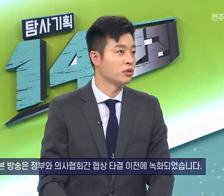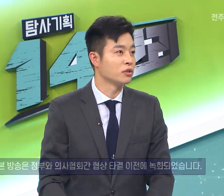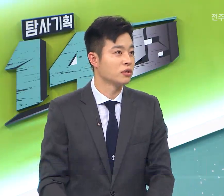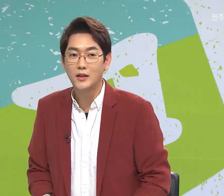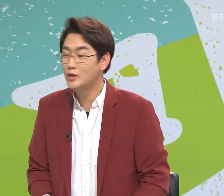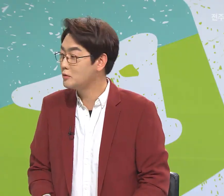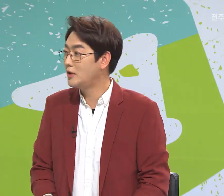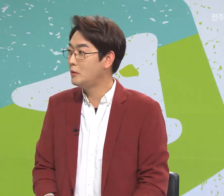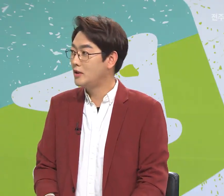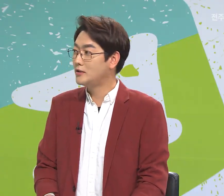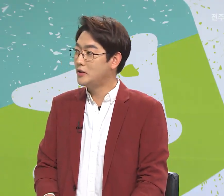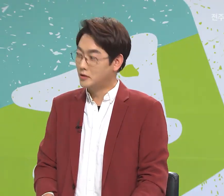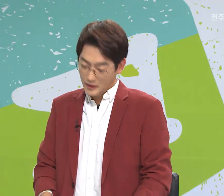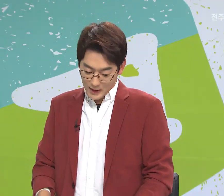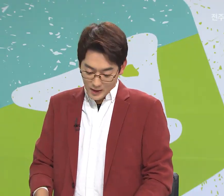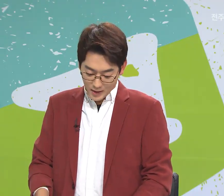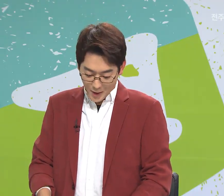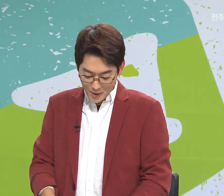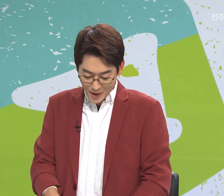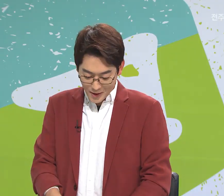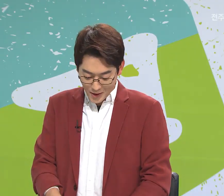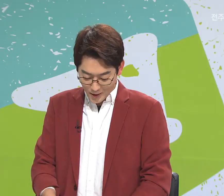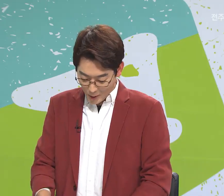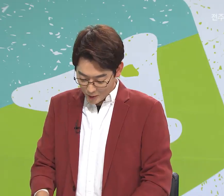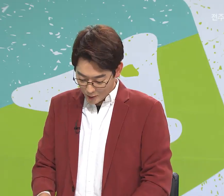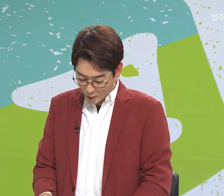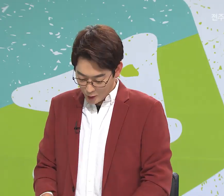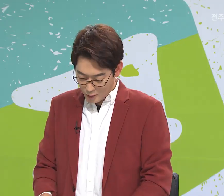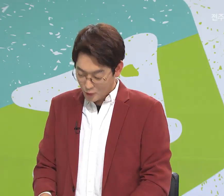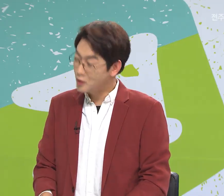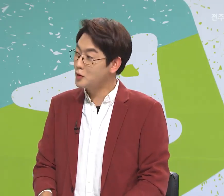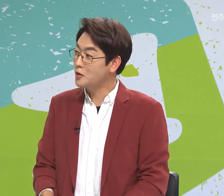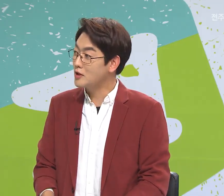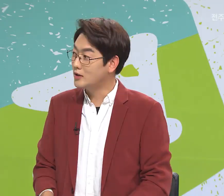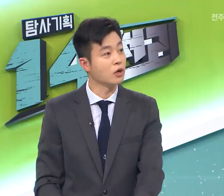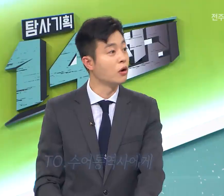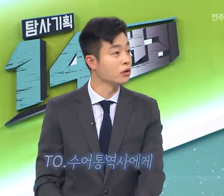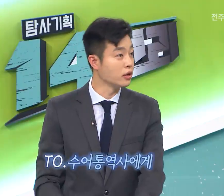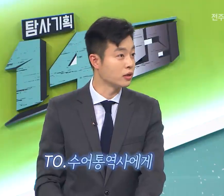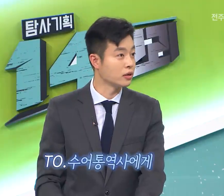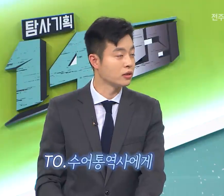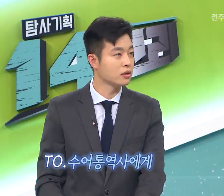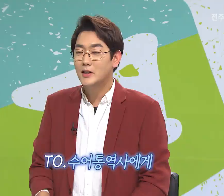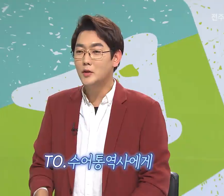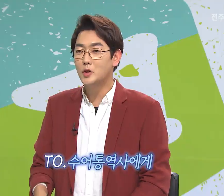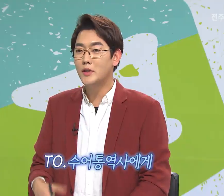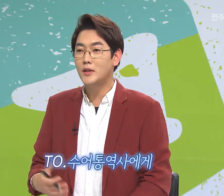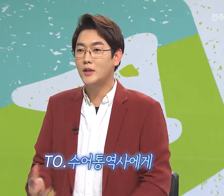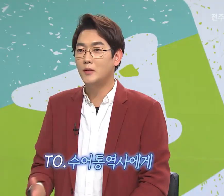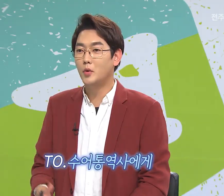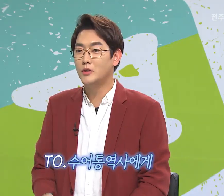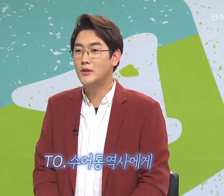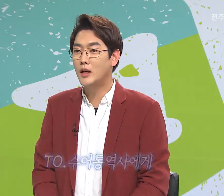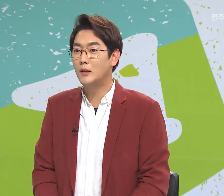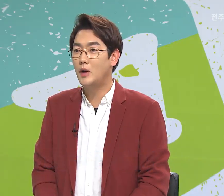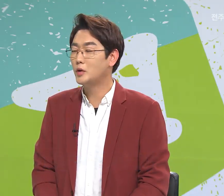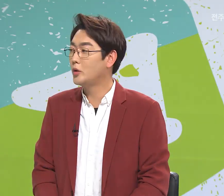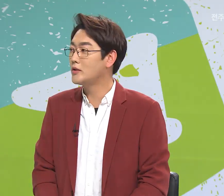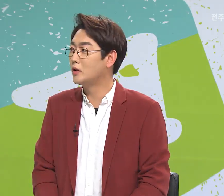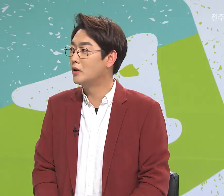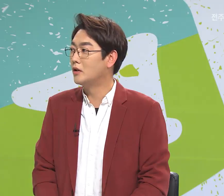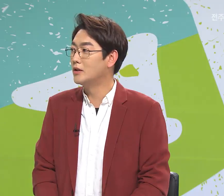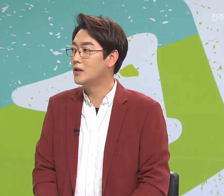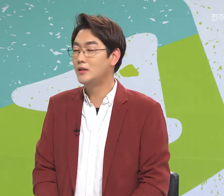아나운서. 네, 저는 짧게 준비를 한번 했는데요. 네. 그 현장인에 나오셨던 최연수 수어 통역사. 예. 사실 요즘에 이제 뭐 의사